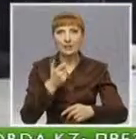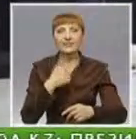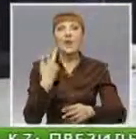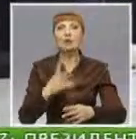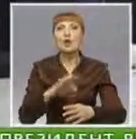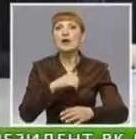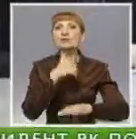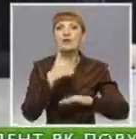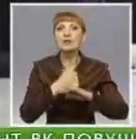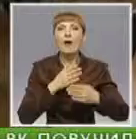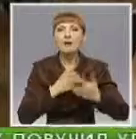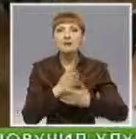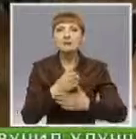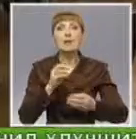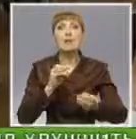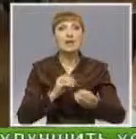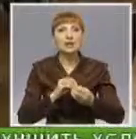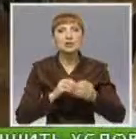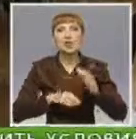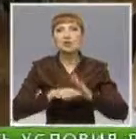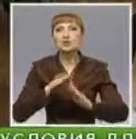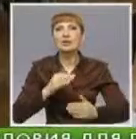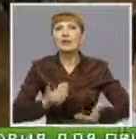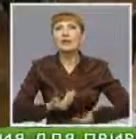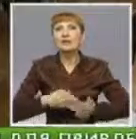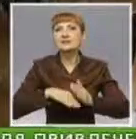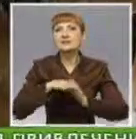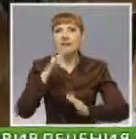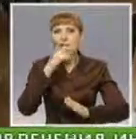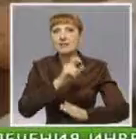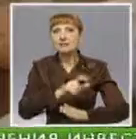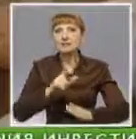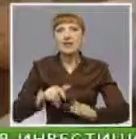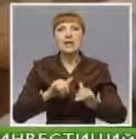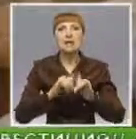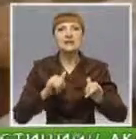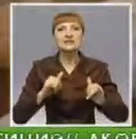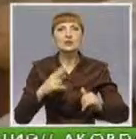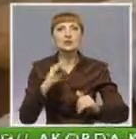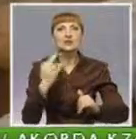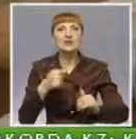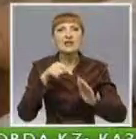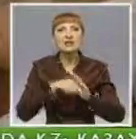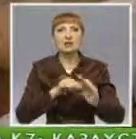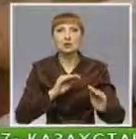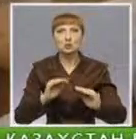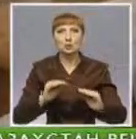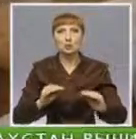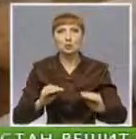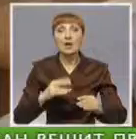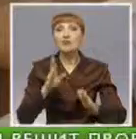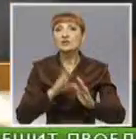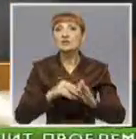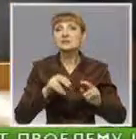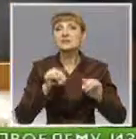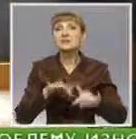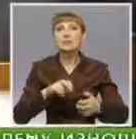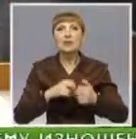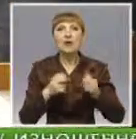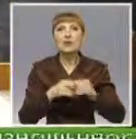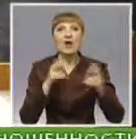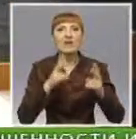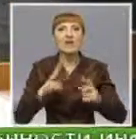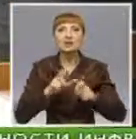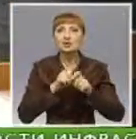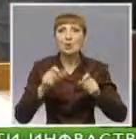Однако основной ориентир прежний – улучшение благосостояния казахстанцев и развитие социальной инфраструктуры. В частности, решение проблем аварийных